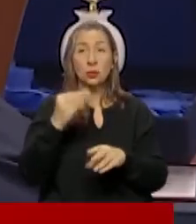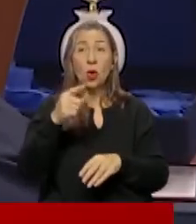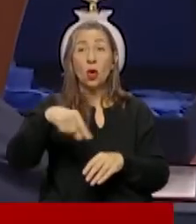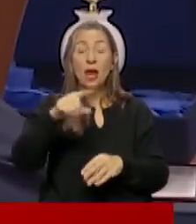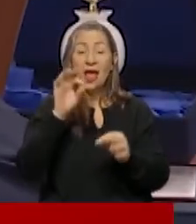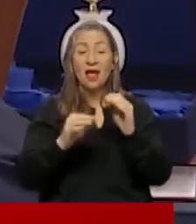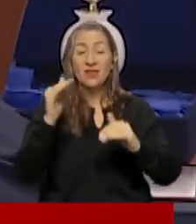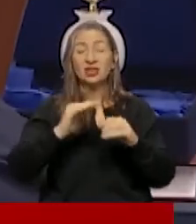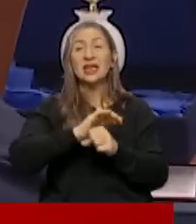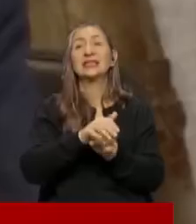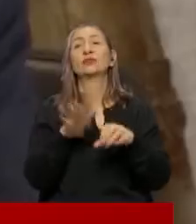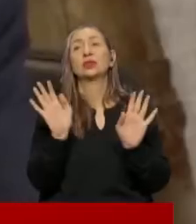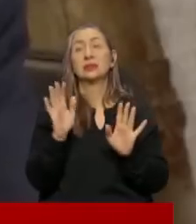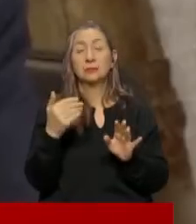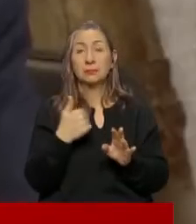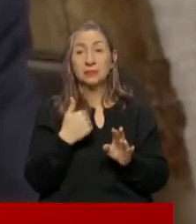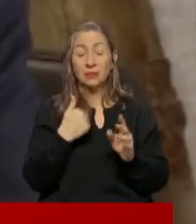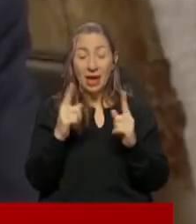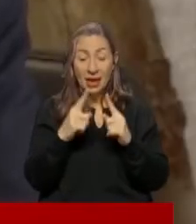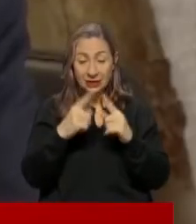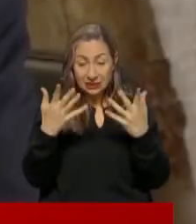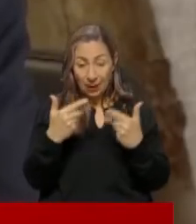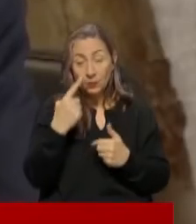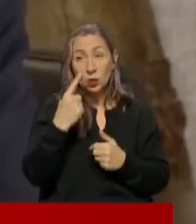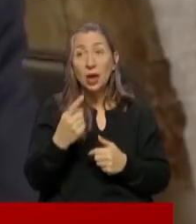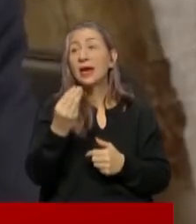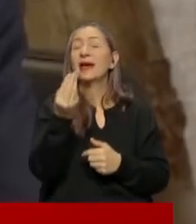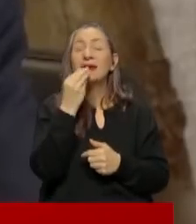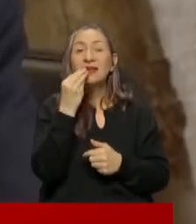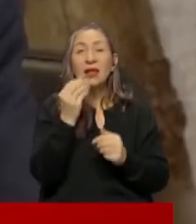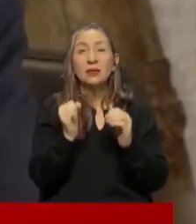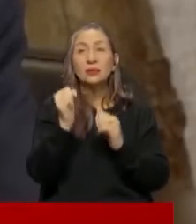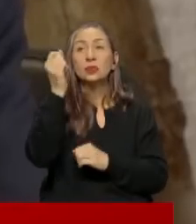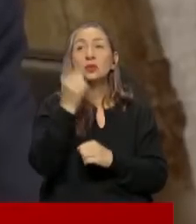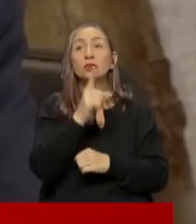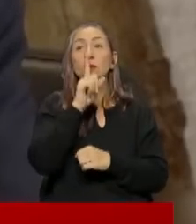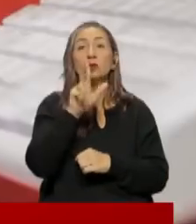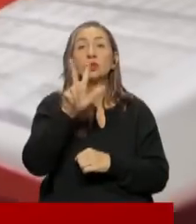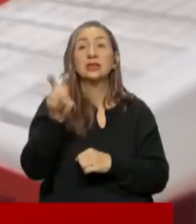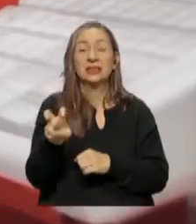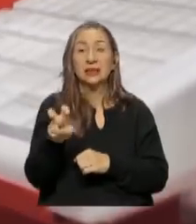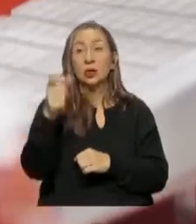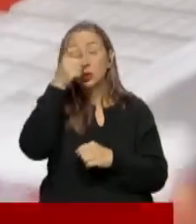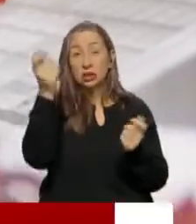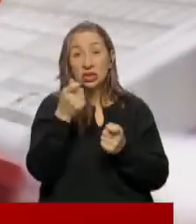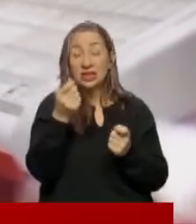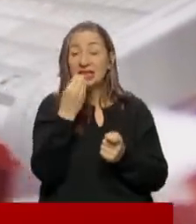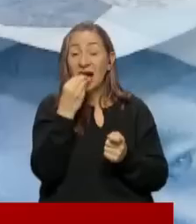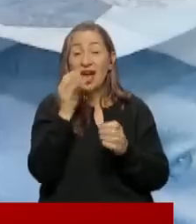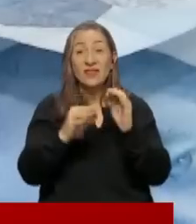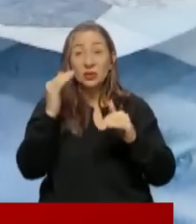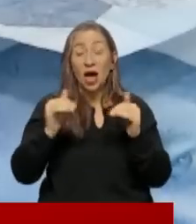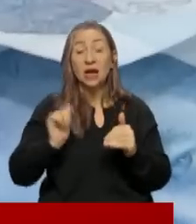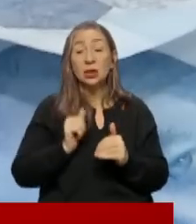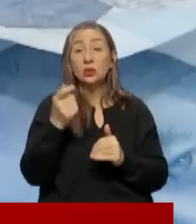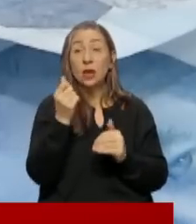Onları enflasyona ezdirmeyeceğiz. Bizim hesabımıza göre gıdada artış %138. Türk İş'in gıda enflasyonu kadar